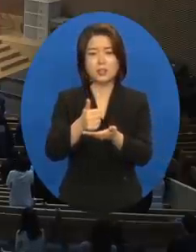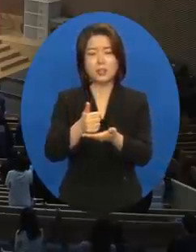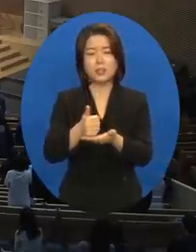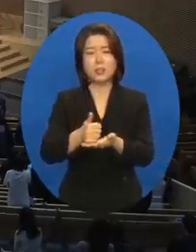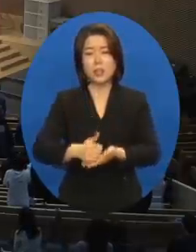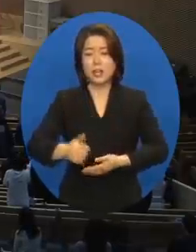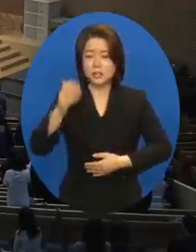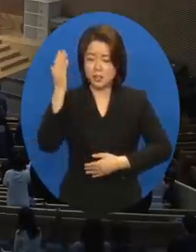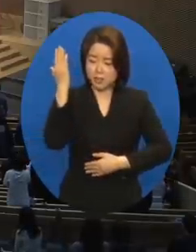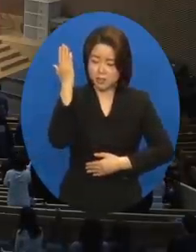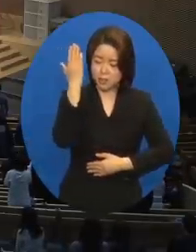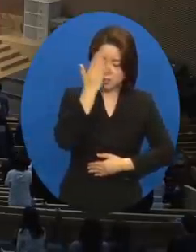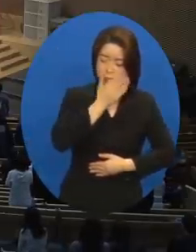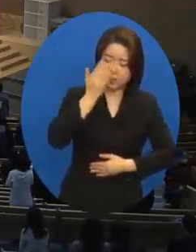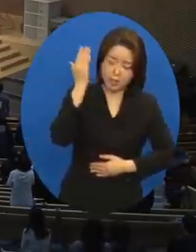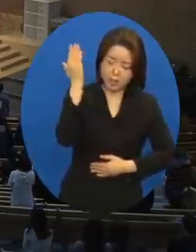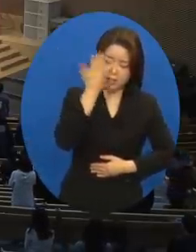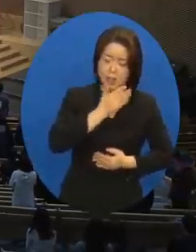we